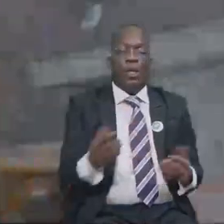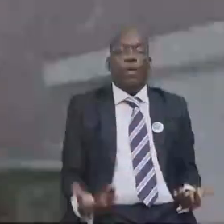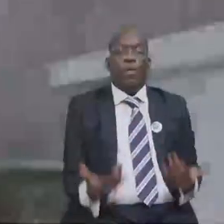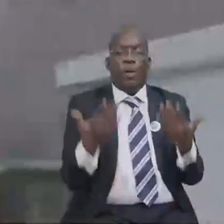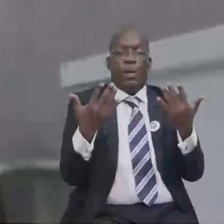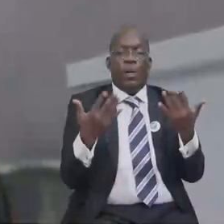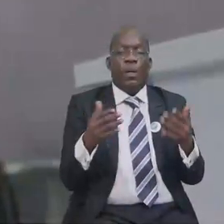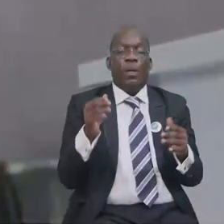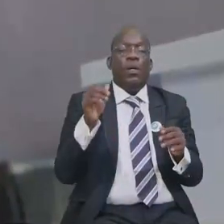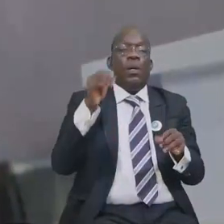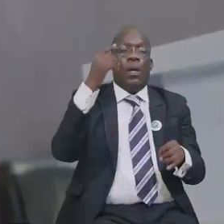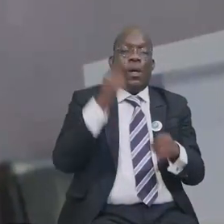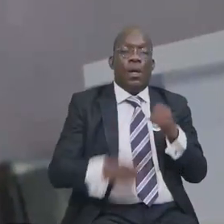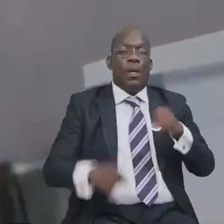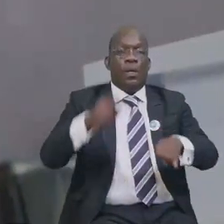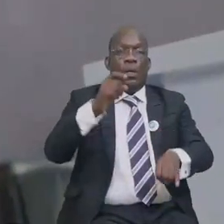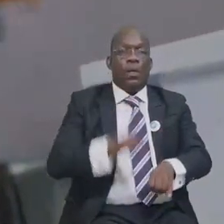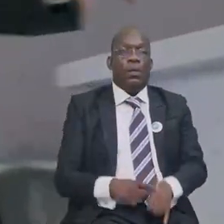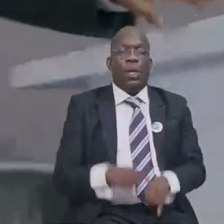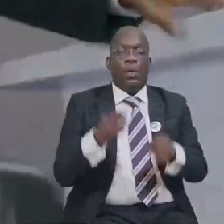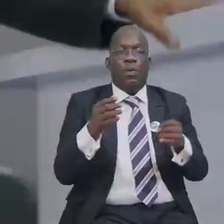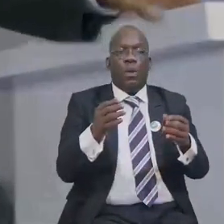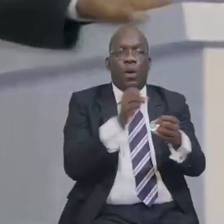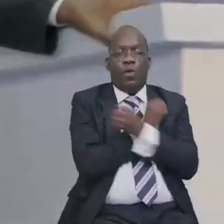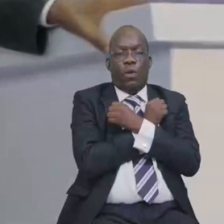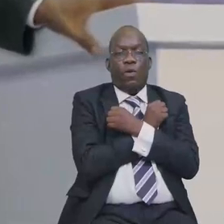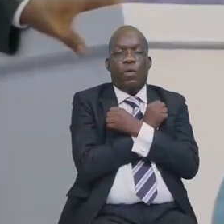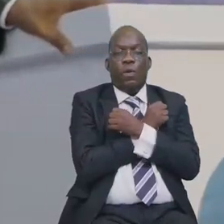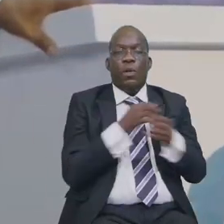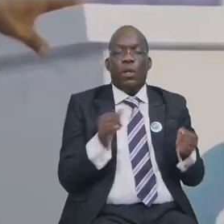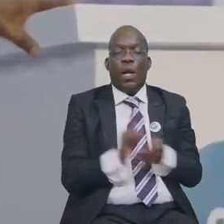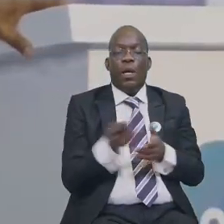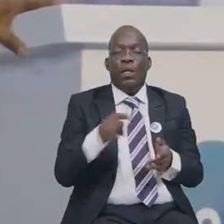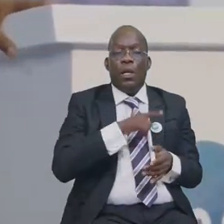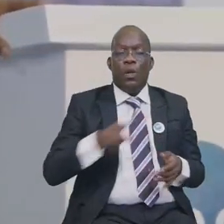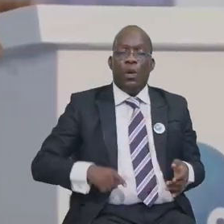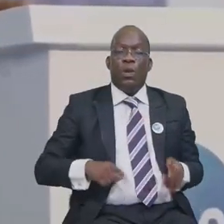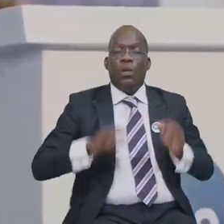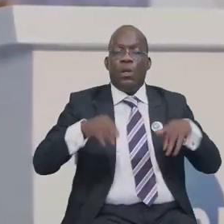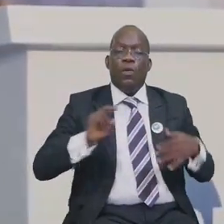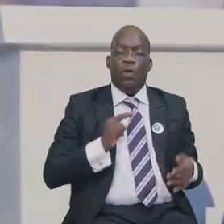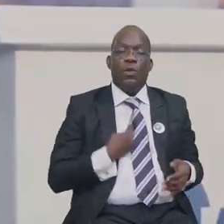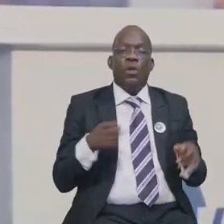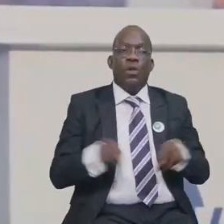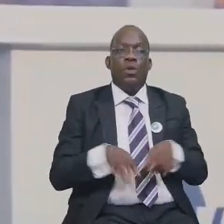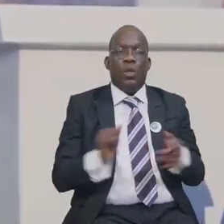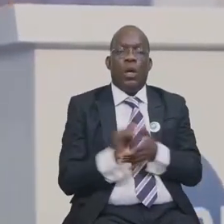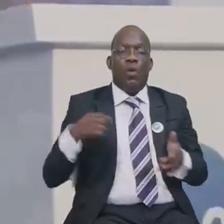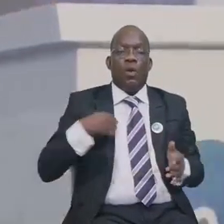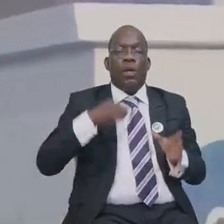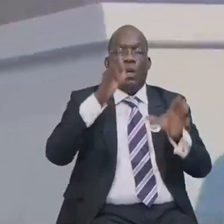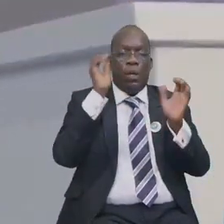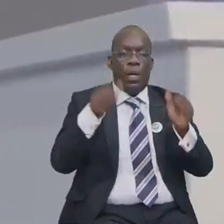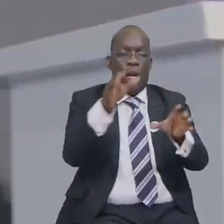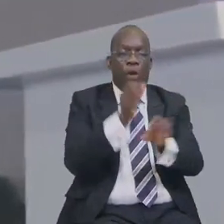la motivation de la fin des temps que Dieu nous donne afin que nous puissions gagner les perdus et les